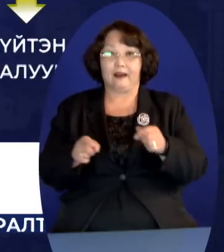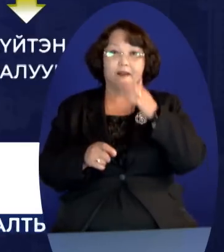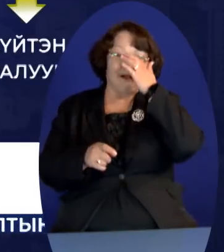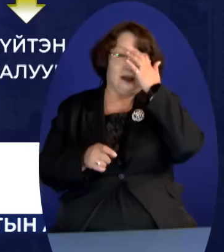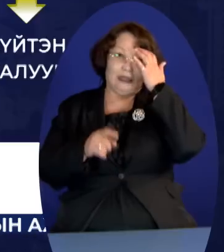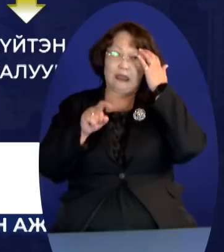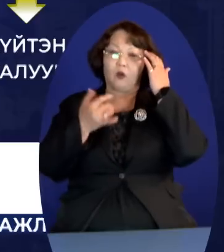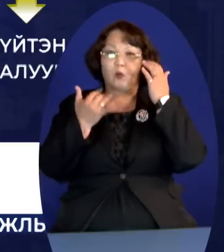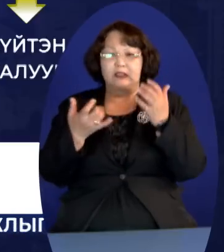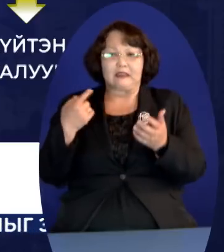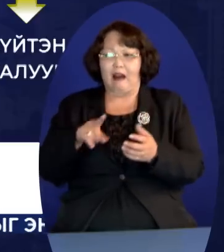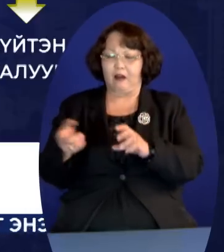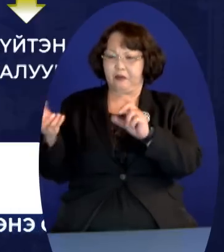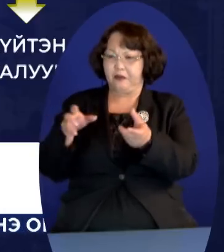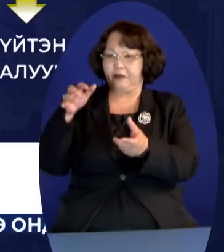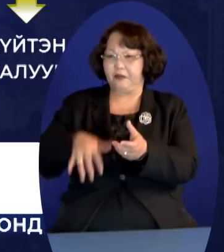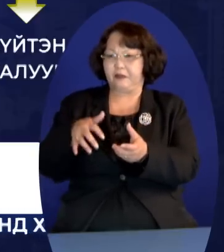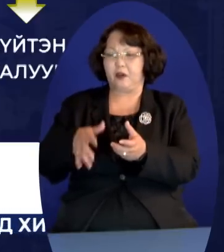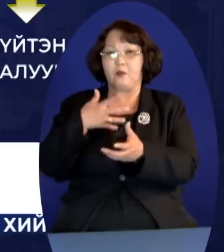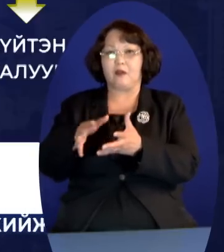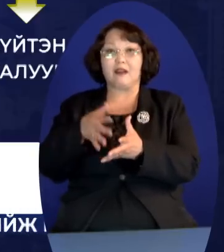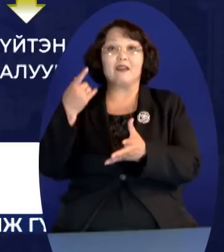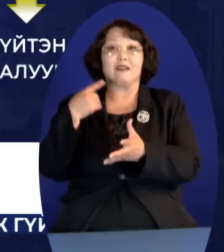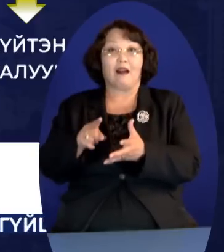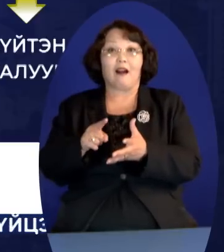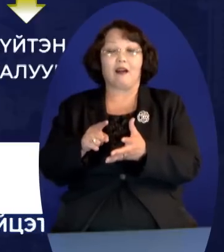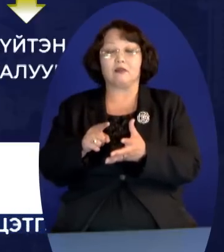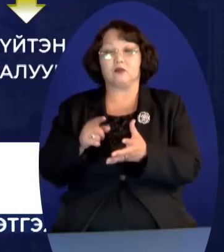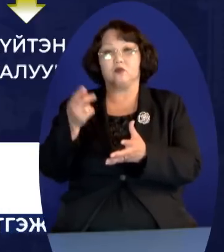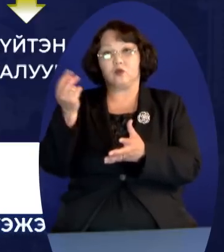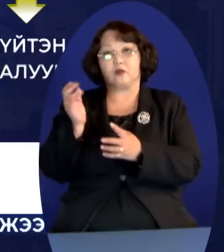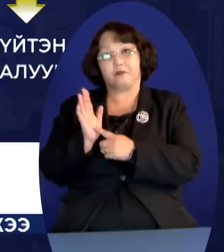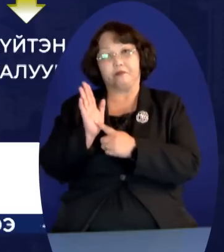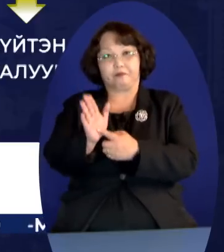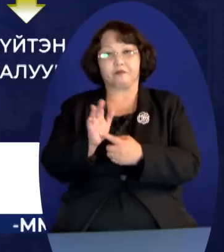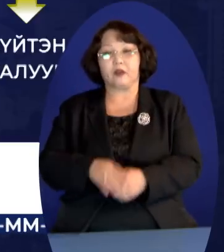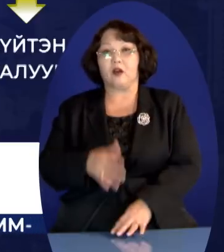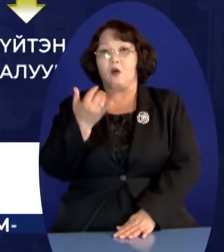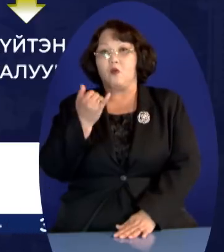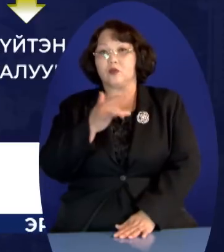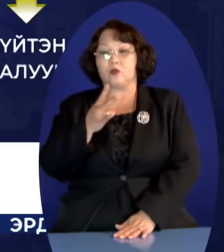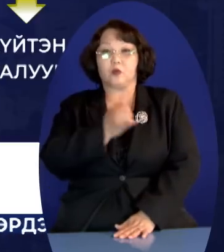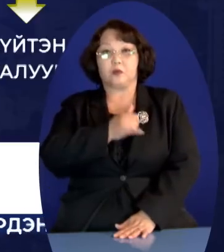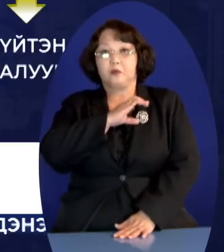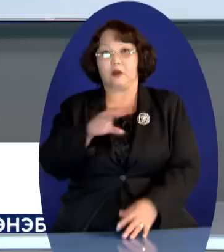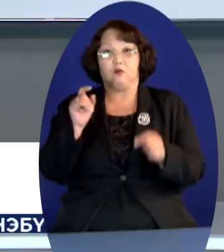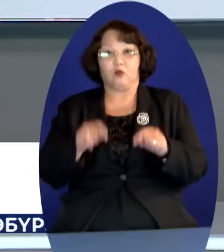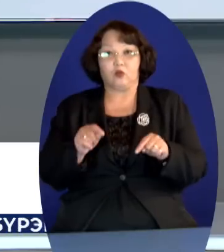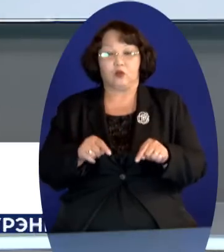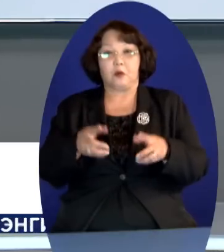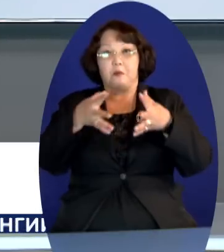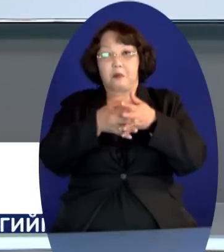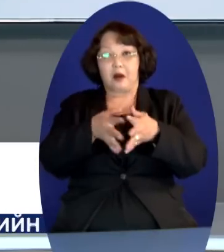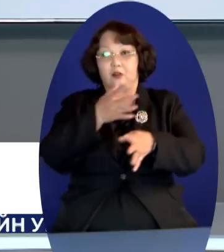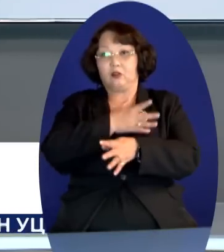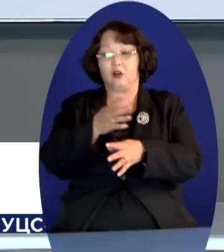ус яагаад гарч байгаа вэ гэдэг одоо мэдээллийг та бүхэн дараах графикаас тайлбарлаж үзүүлээ. Ус сувгийн удирдах газар өнөөдрийн байдлаар орон сууц